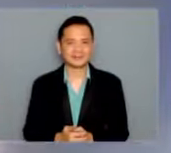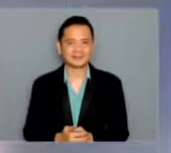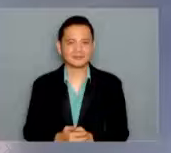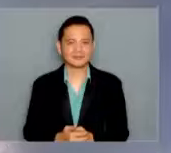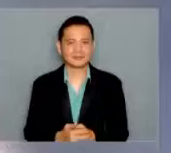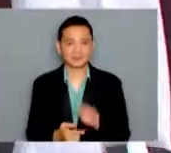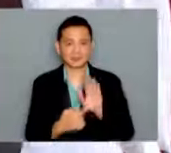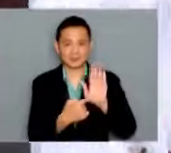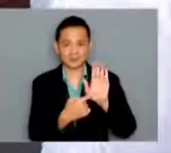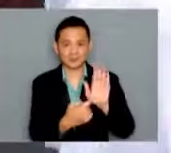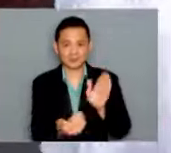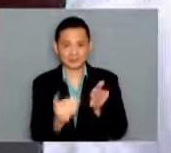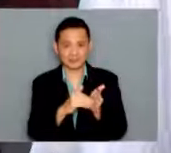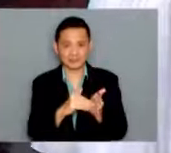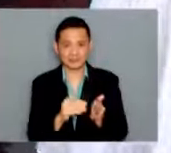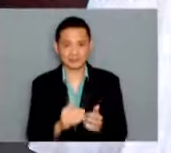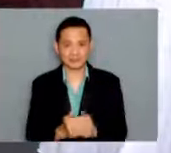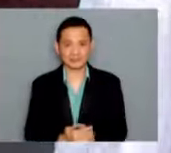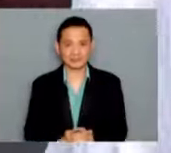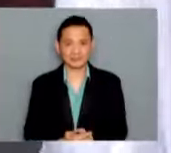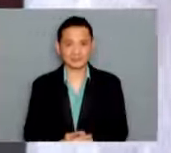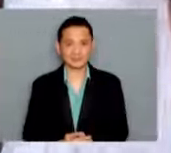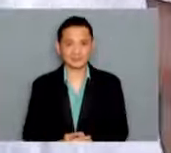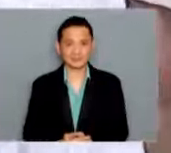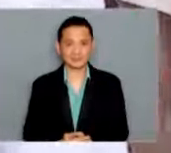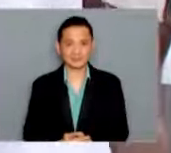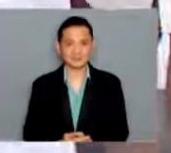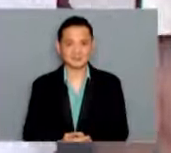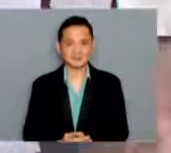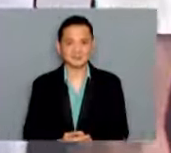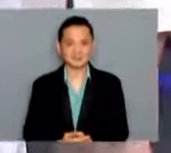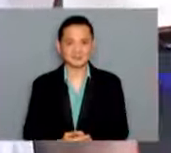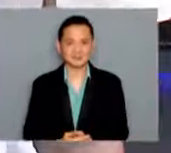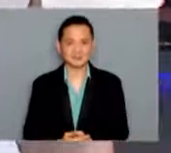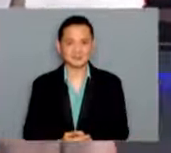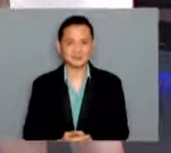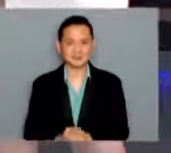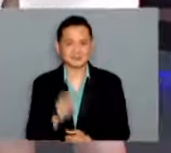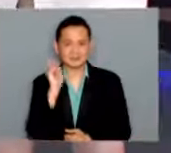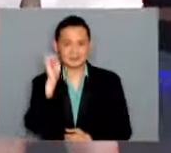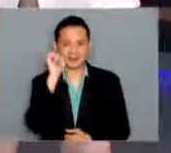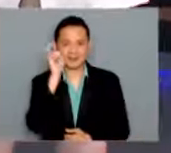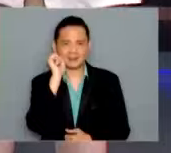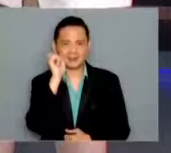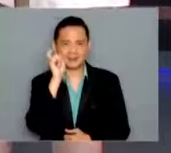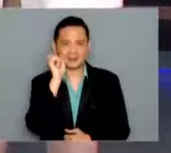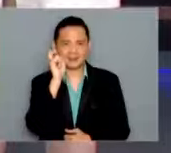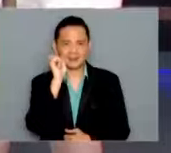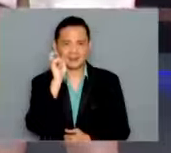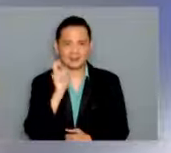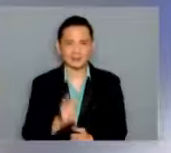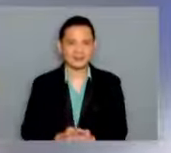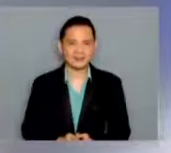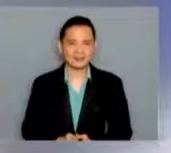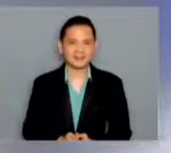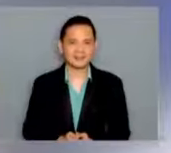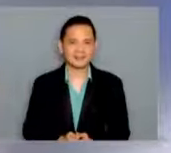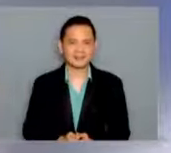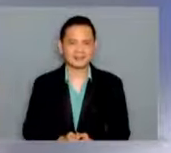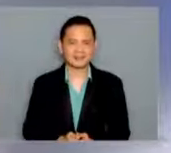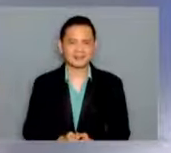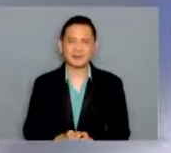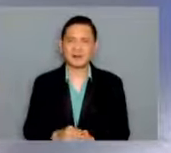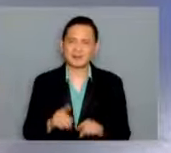Papayaran pa niya yung damit niya. Kuha tayo isang beso. Uy, basic ang sabi ko! Basic! Sabi ko basic! Hindi talaga natatapon